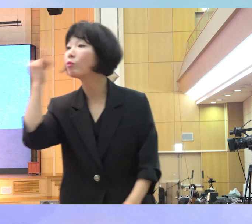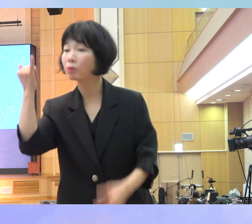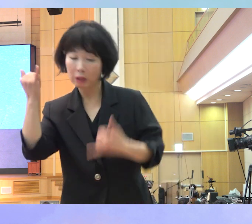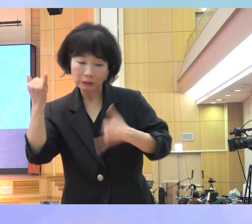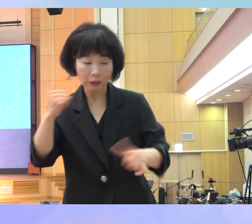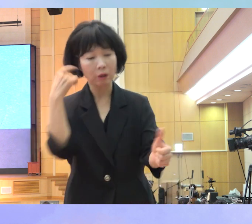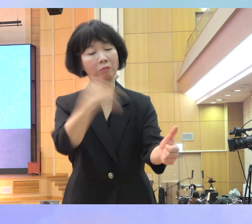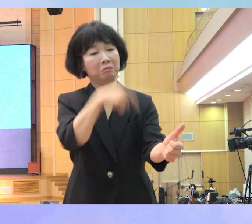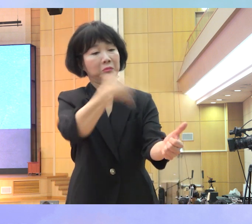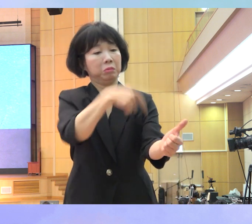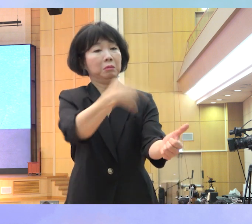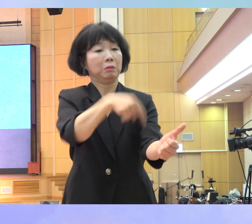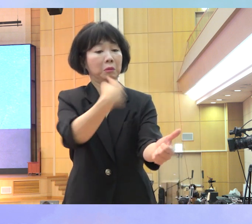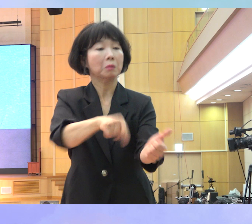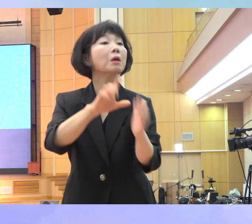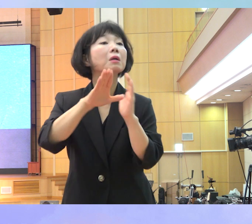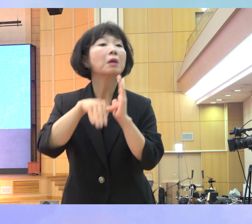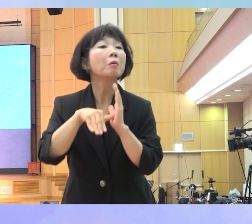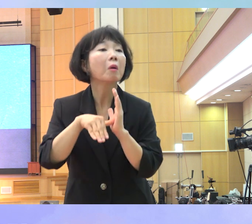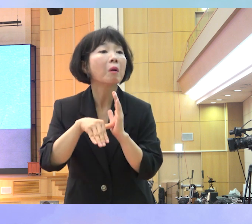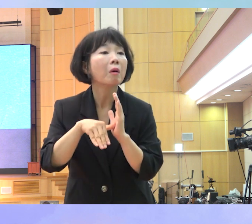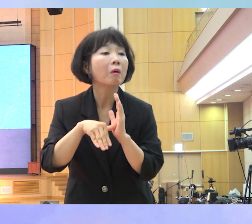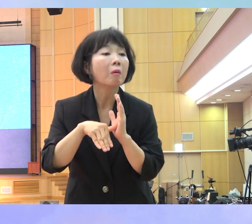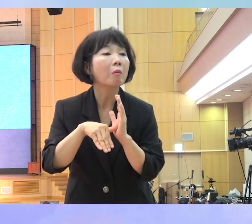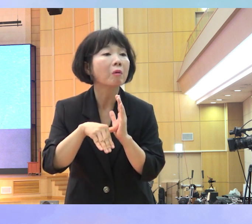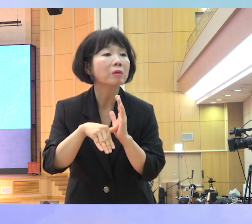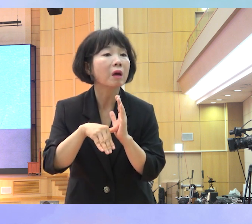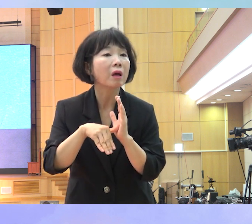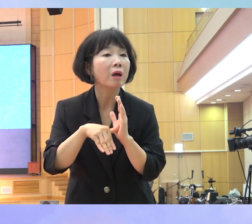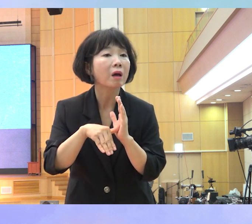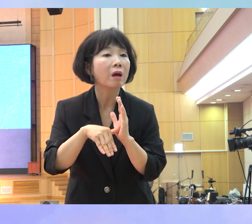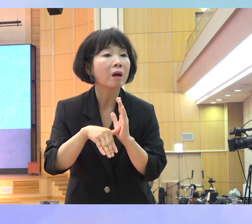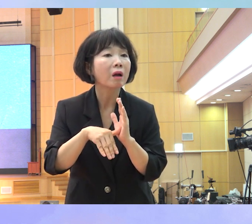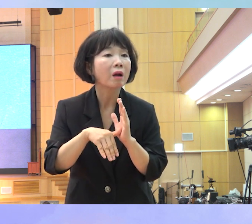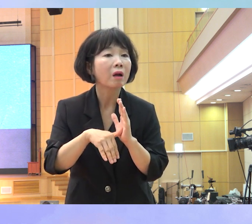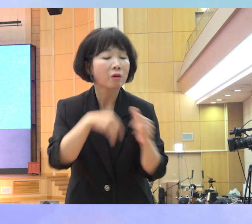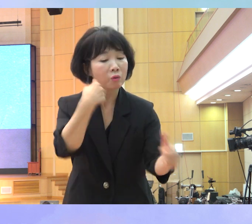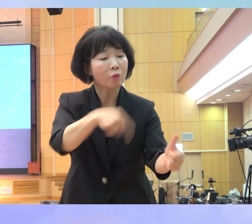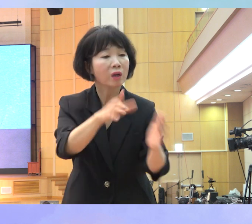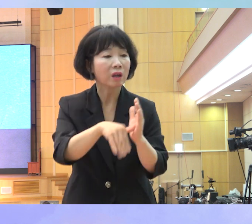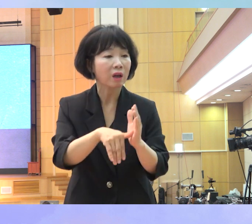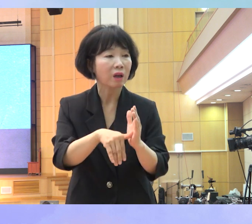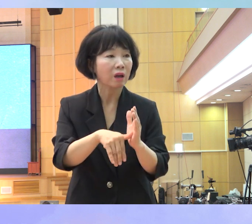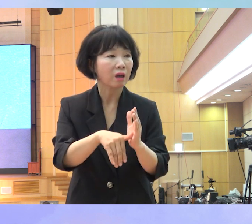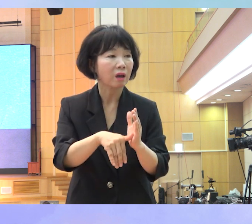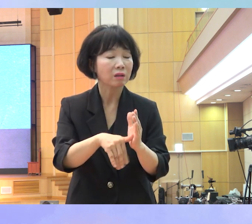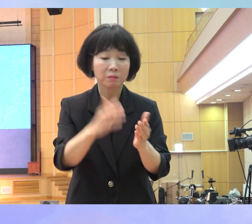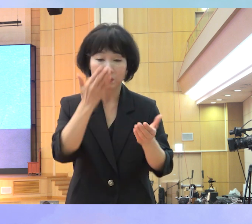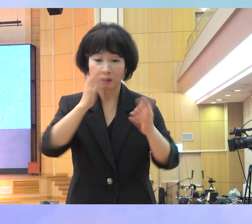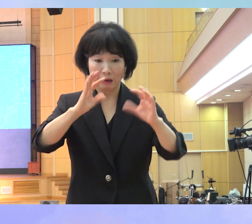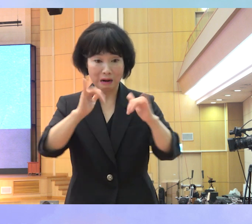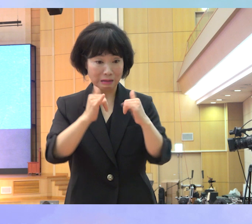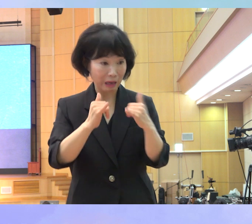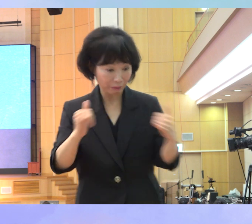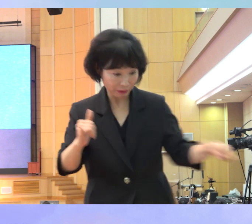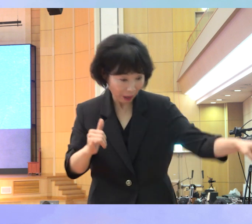사랑으로 교육한다고 하지 않습니까? 그런데 우리 아이들에게 어떤 말 많이 해요? 지금 이스라엘